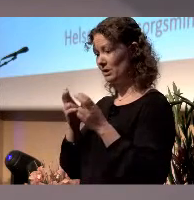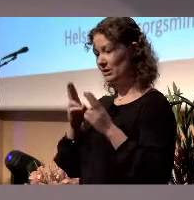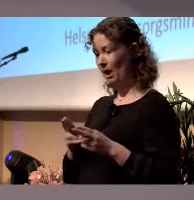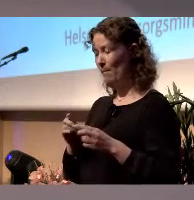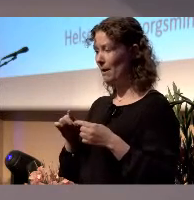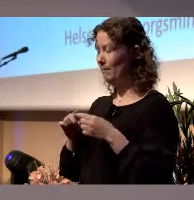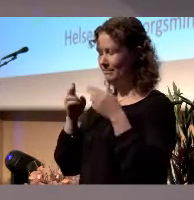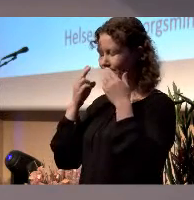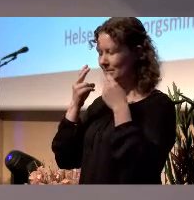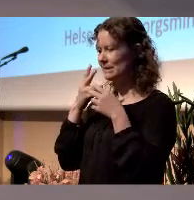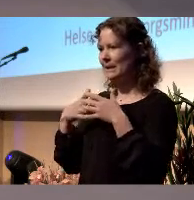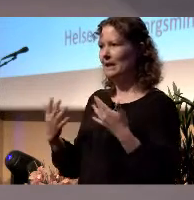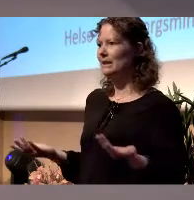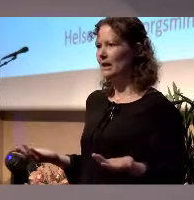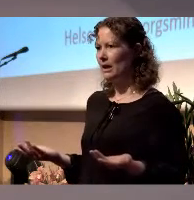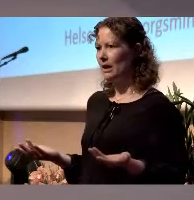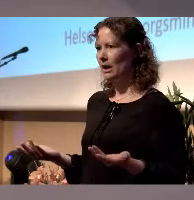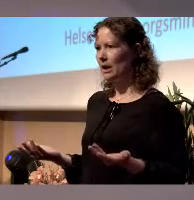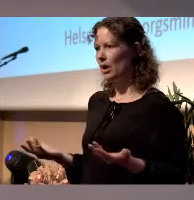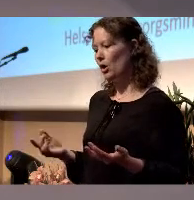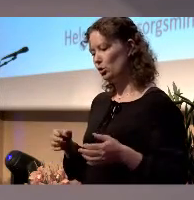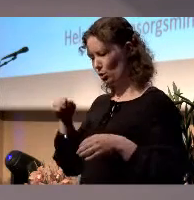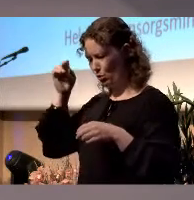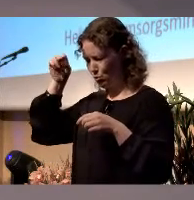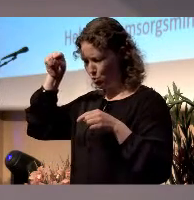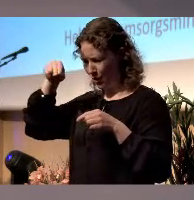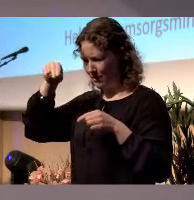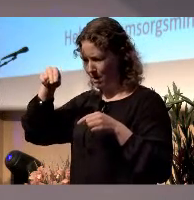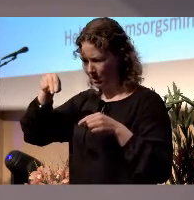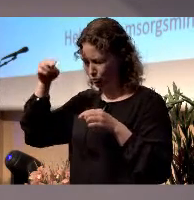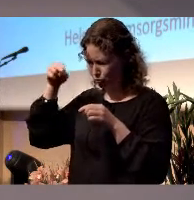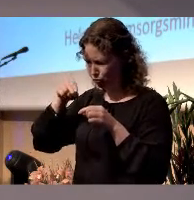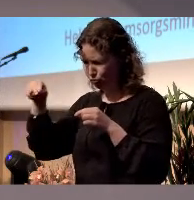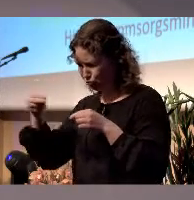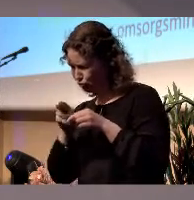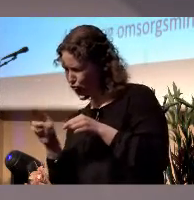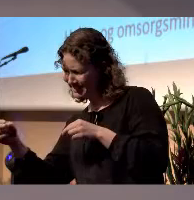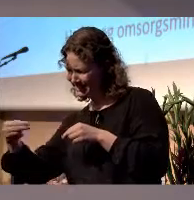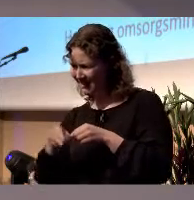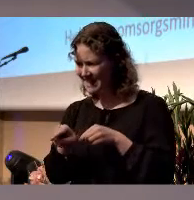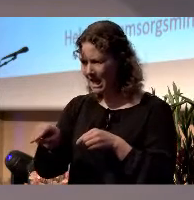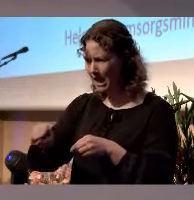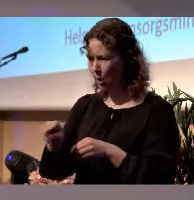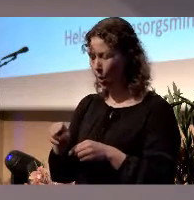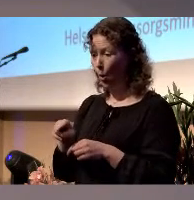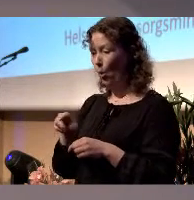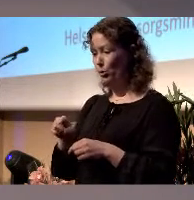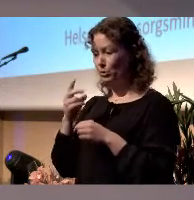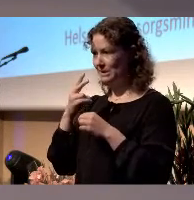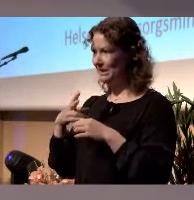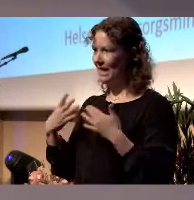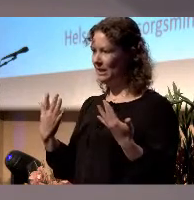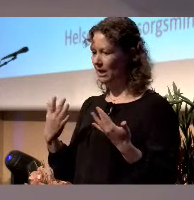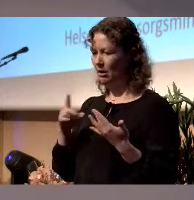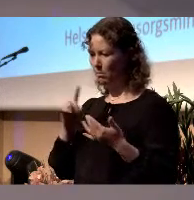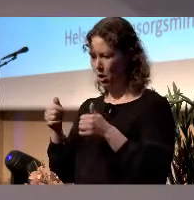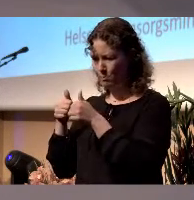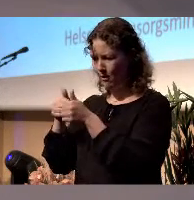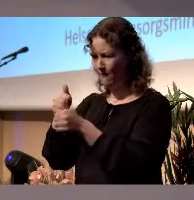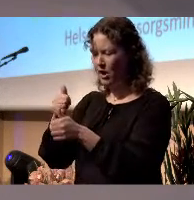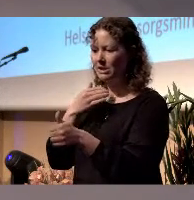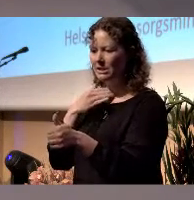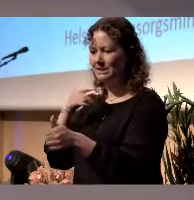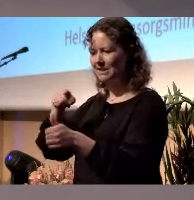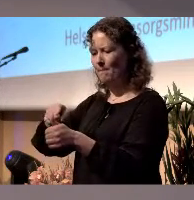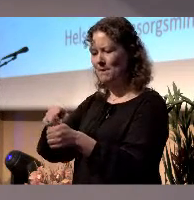å se. Å sette ut forbi bakker og suse inn i knappe svinger uten annet å styre etter enn at du stoler